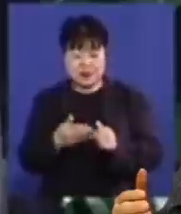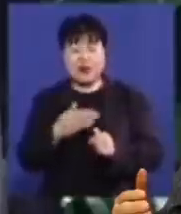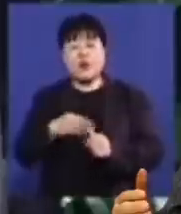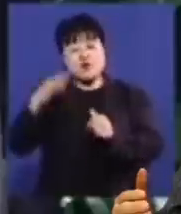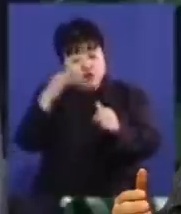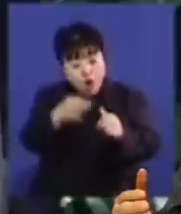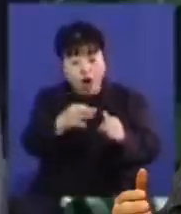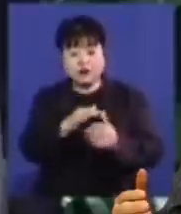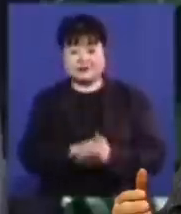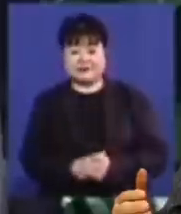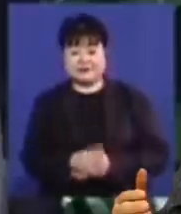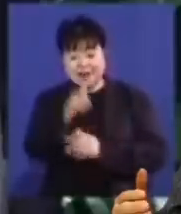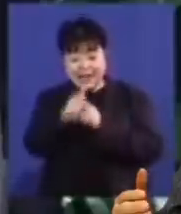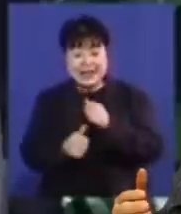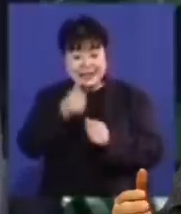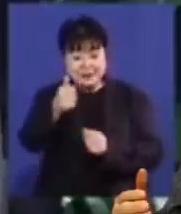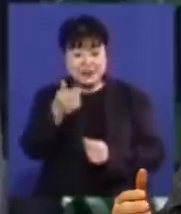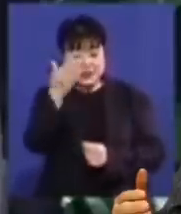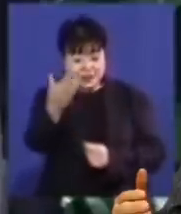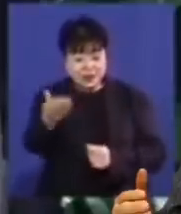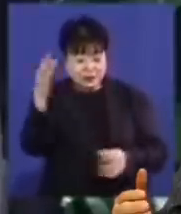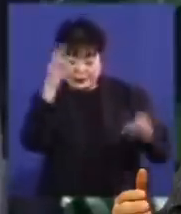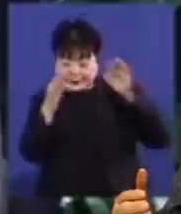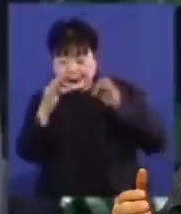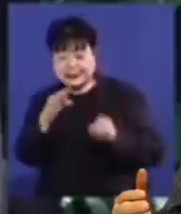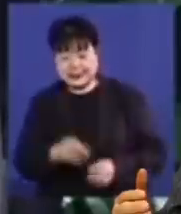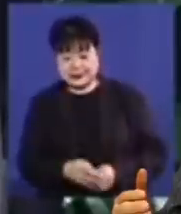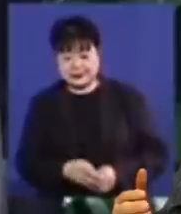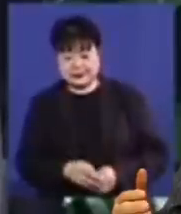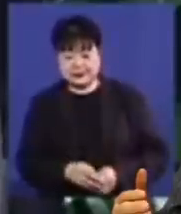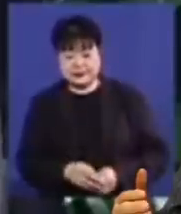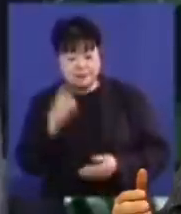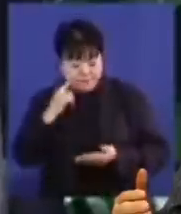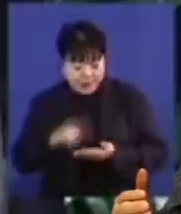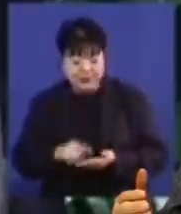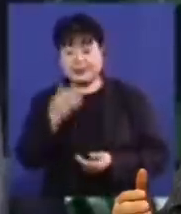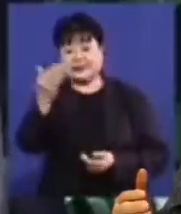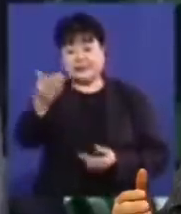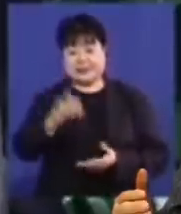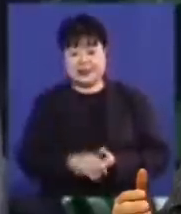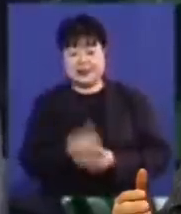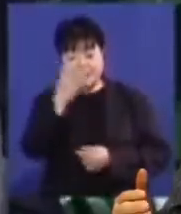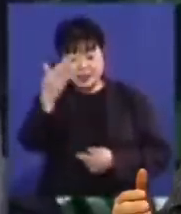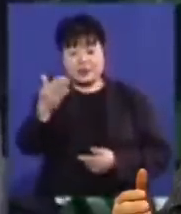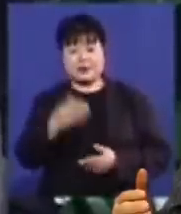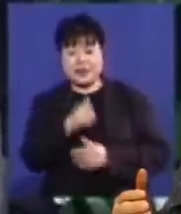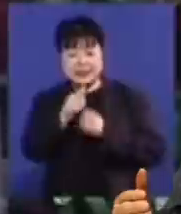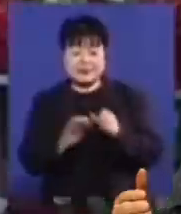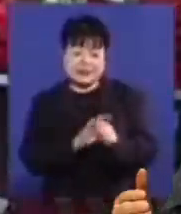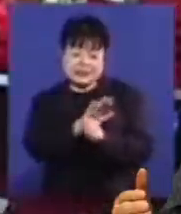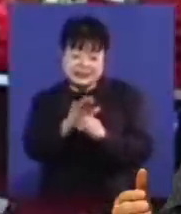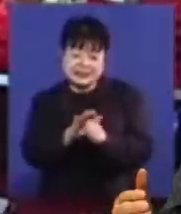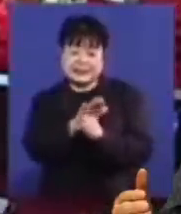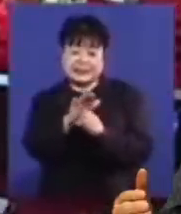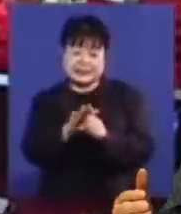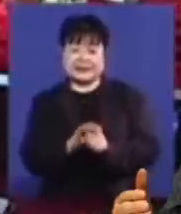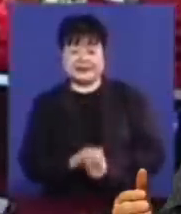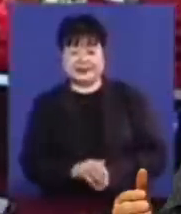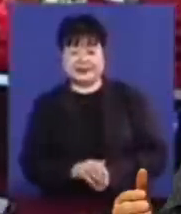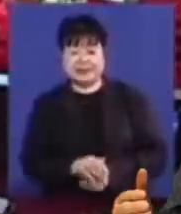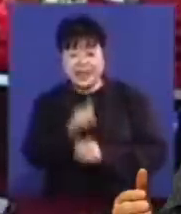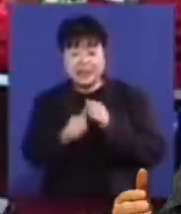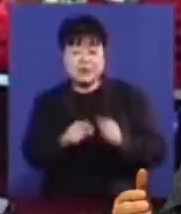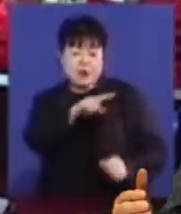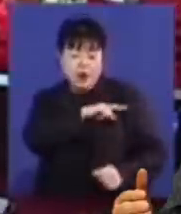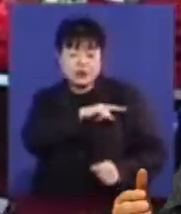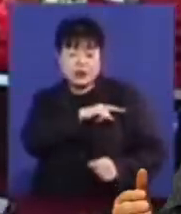부르셔서 하나님이 여러분을 찾아내신 것입니다. 그러므로 여러분이 하나님을 사랑하는 것보다 하나님이 먼저